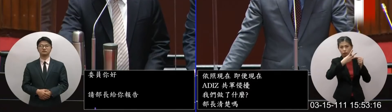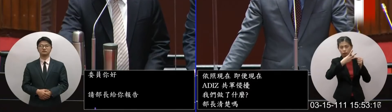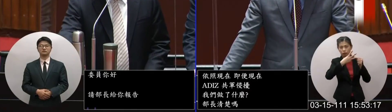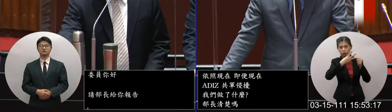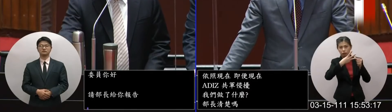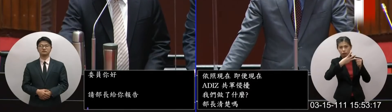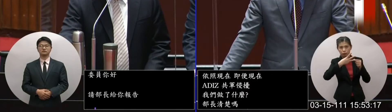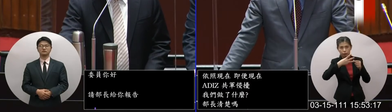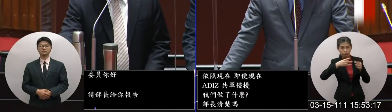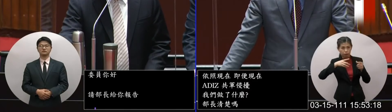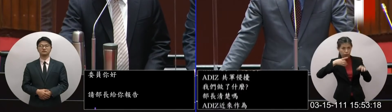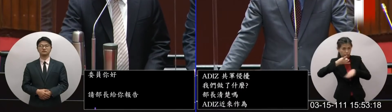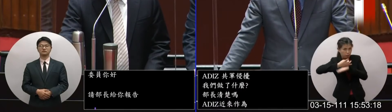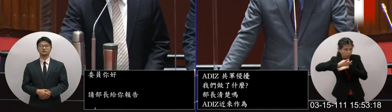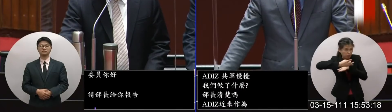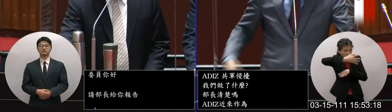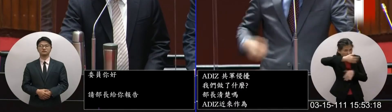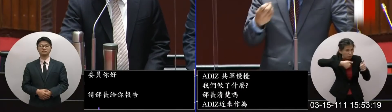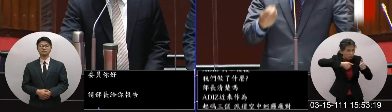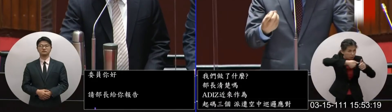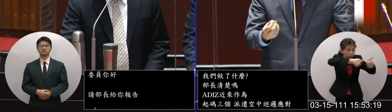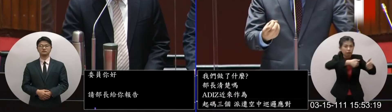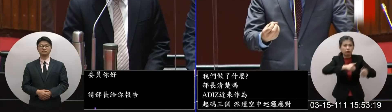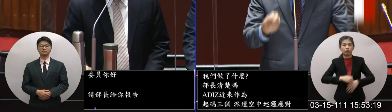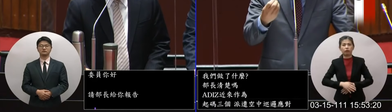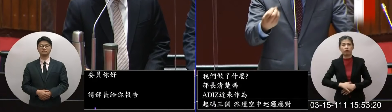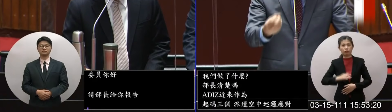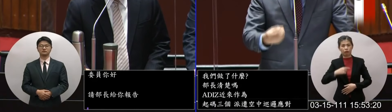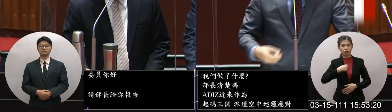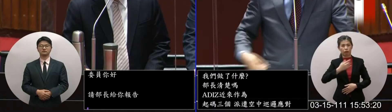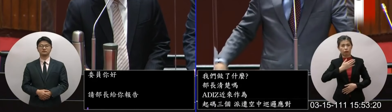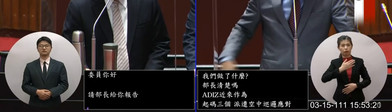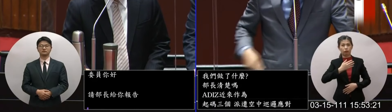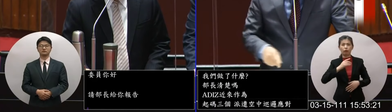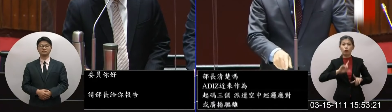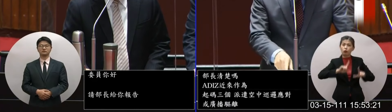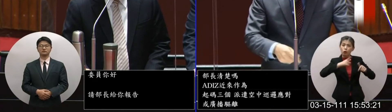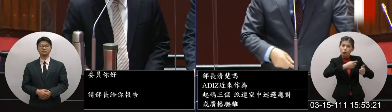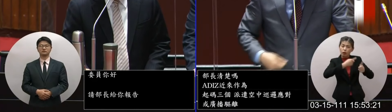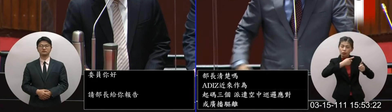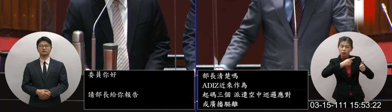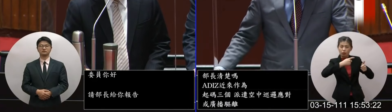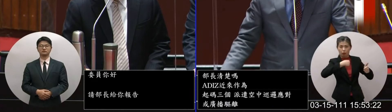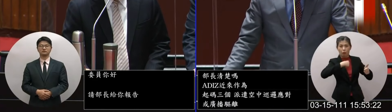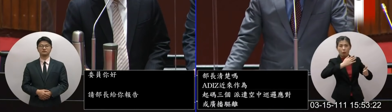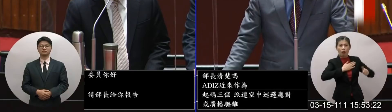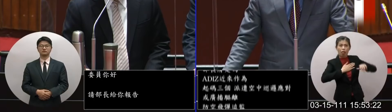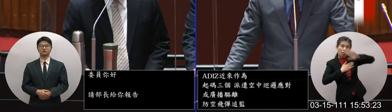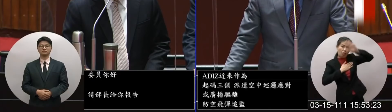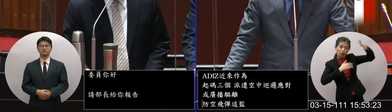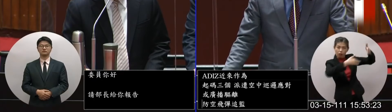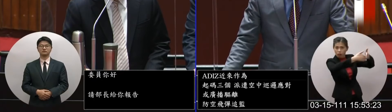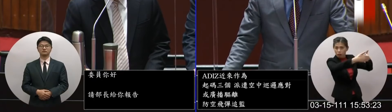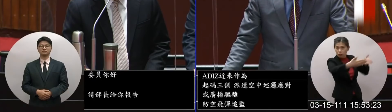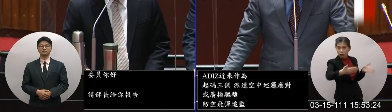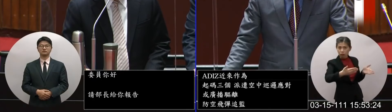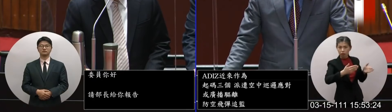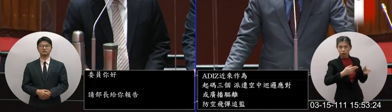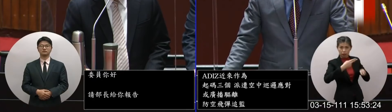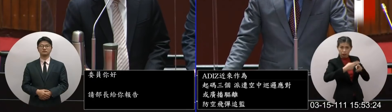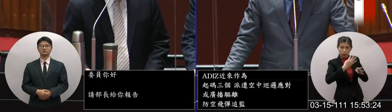飞弹追歼呢、啊。但是领空，东引的领空，为什么最后？请问这个信号枪是真